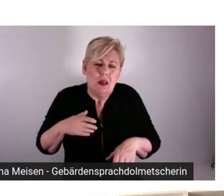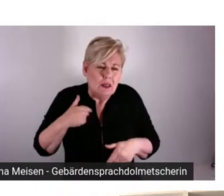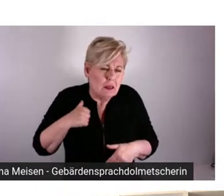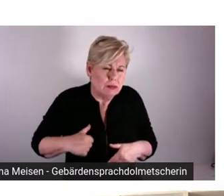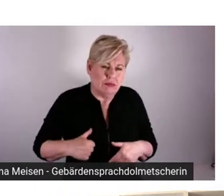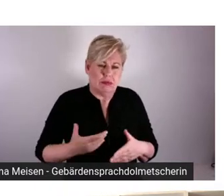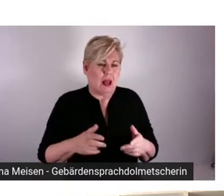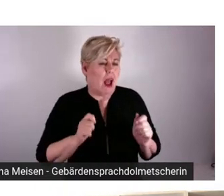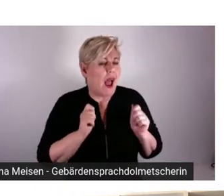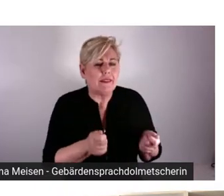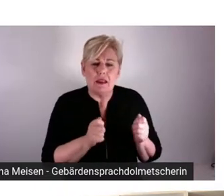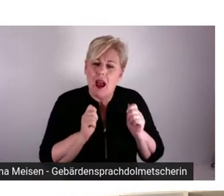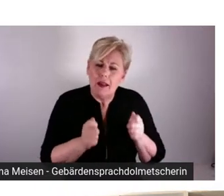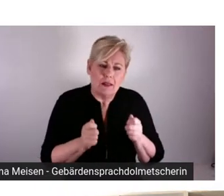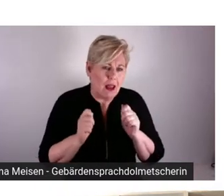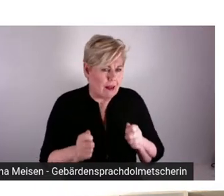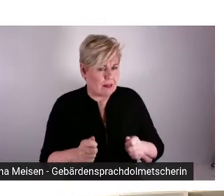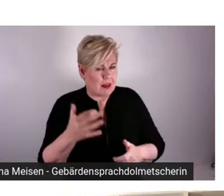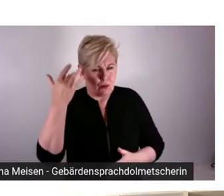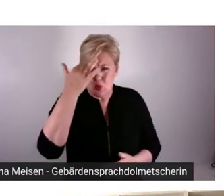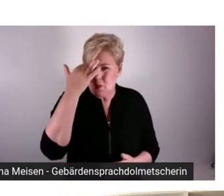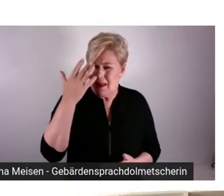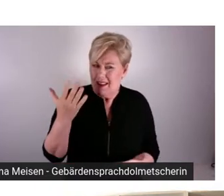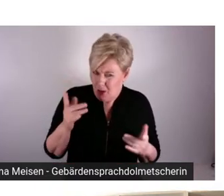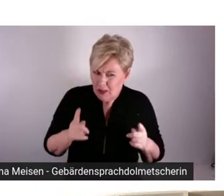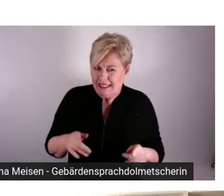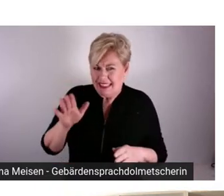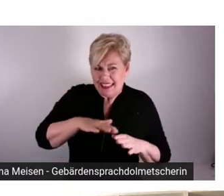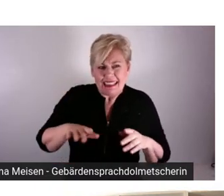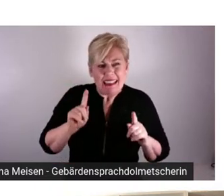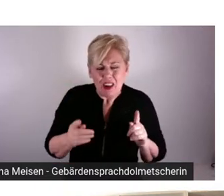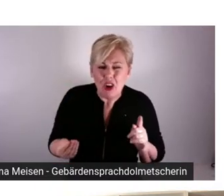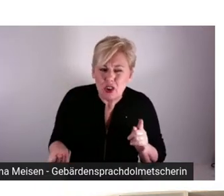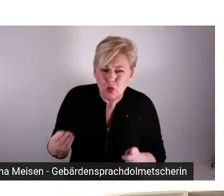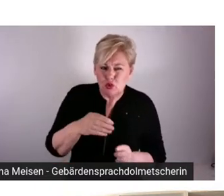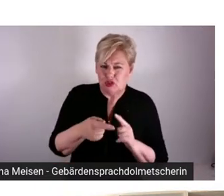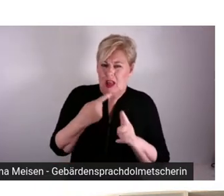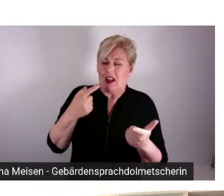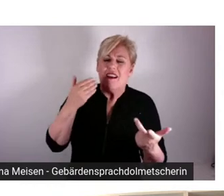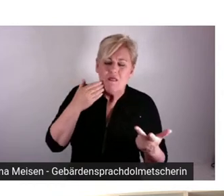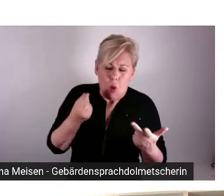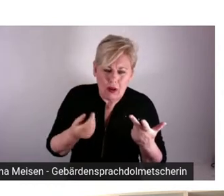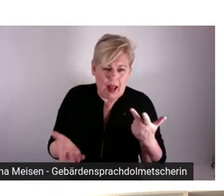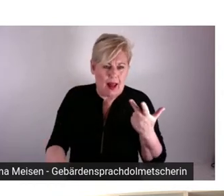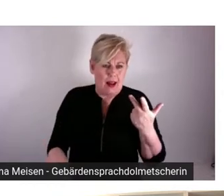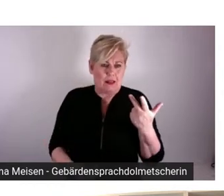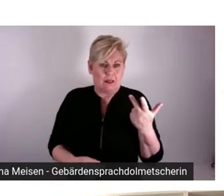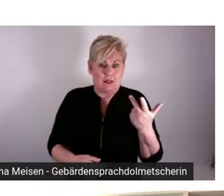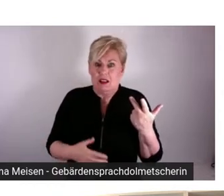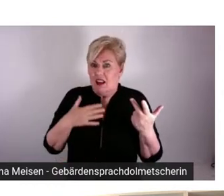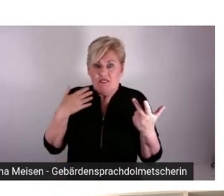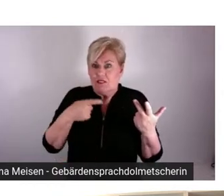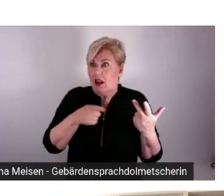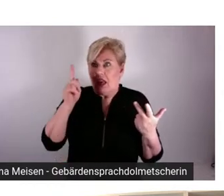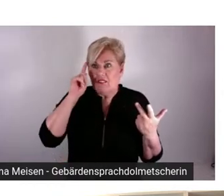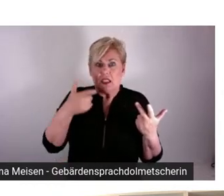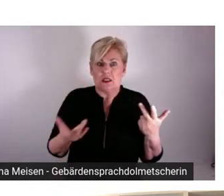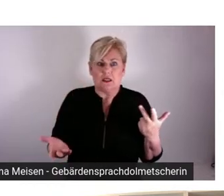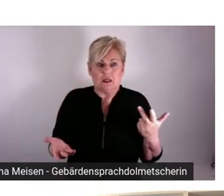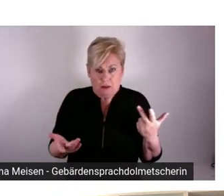Anträge gestellt werden müssen. Wenn man auch überlegt, dann kommen noch die Kinderzuschläge, das Wohngeld, von denen viele gar nicht wissen, dass